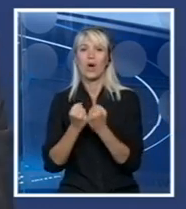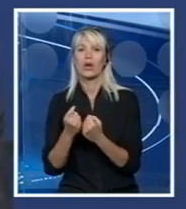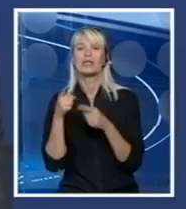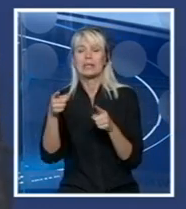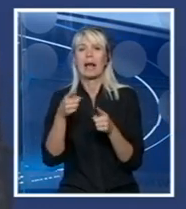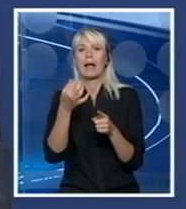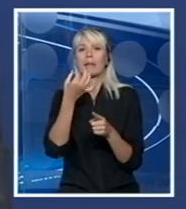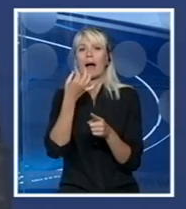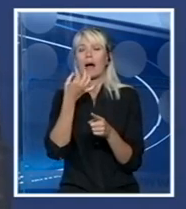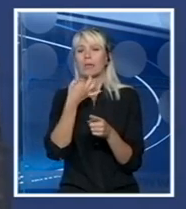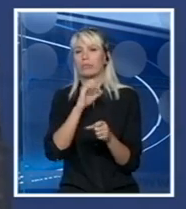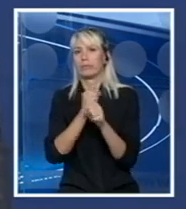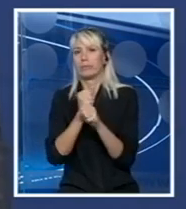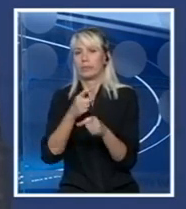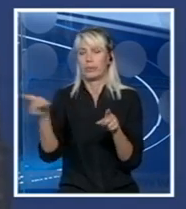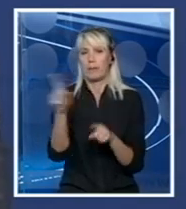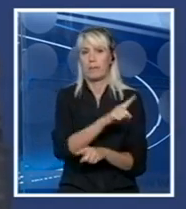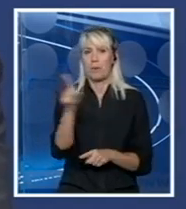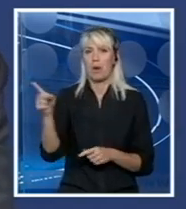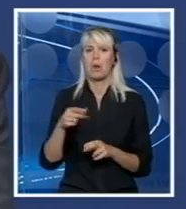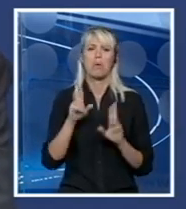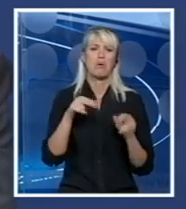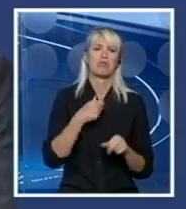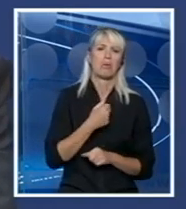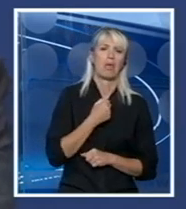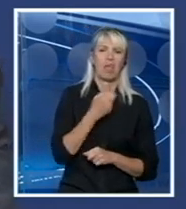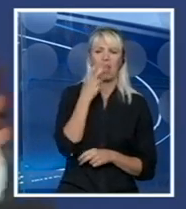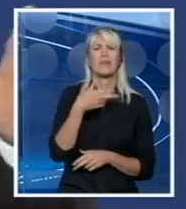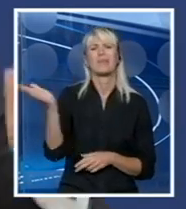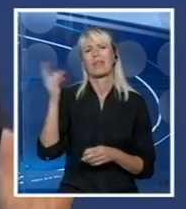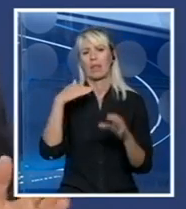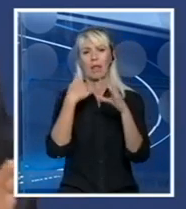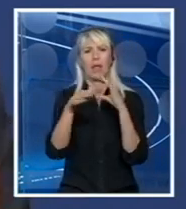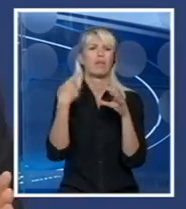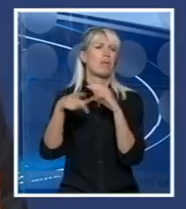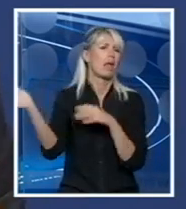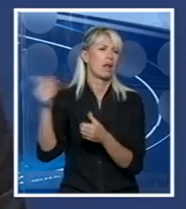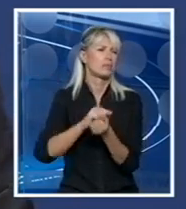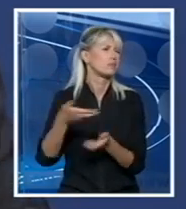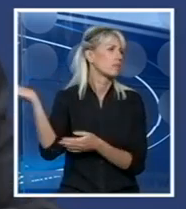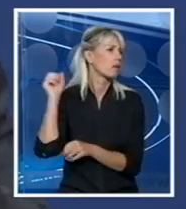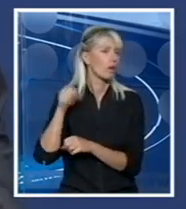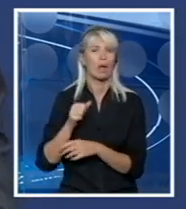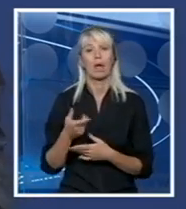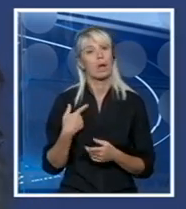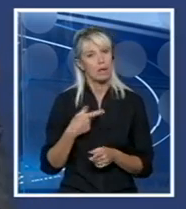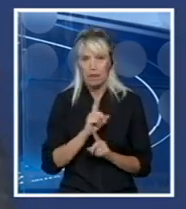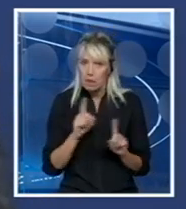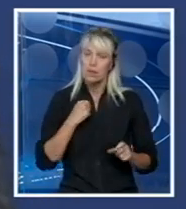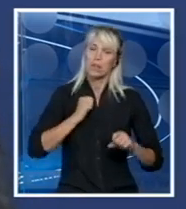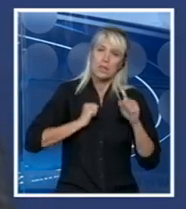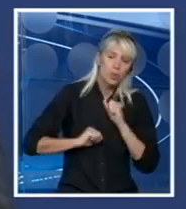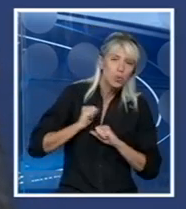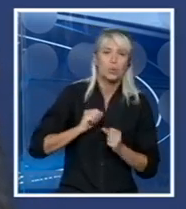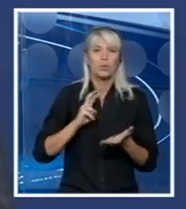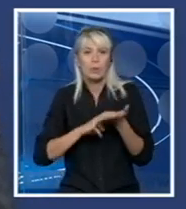budemo kvalitetniji. Mi možemo da budemo lenji, bakati, kažemo, evo vam mailovi, evo vam štampan materijali i šta vam Bog da. Trudimo se da stvarno najbolje što